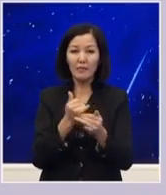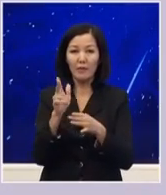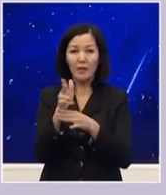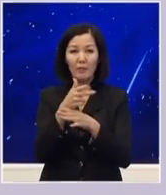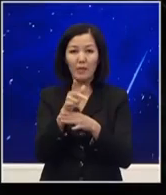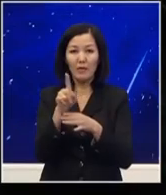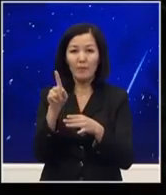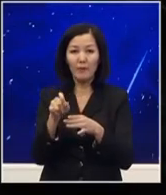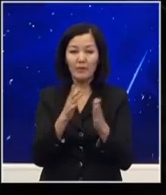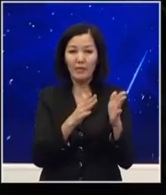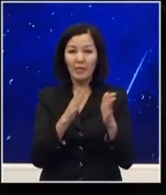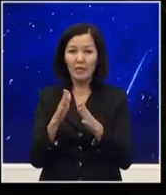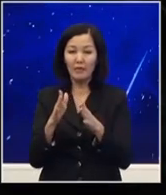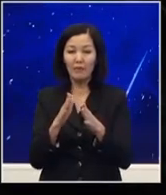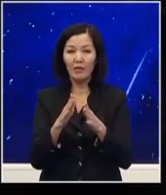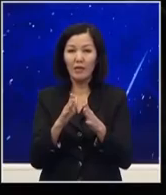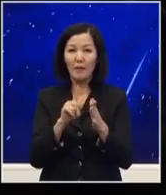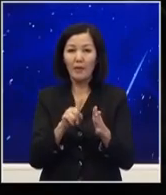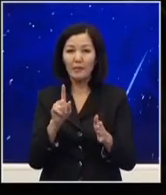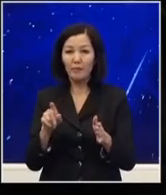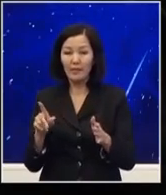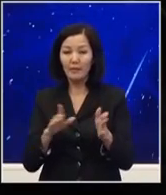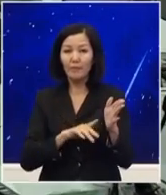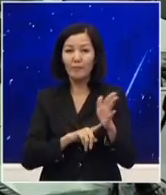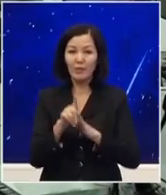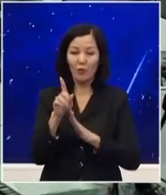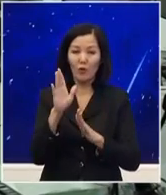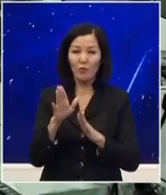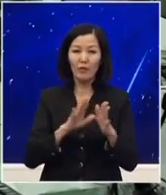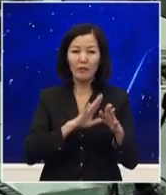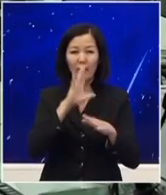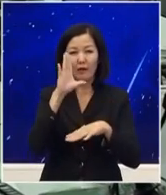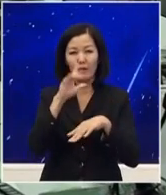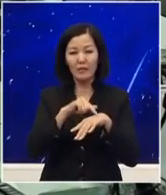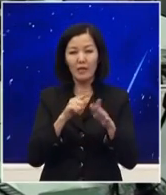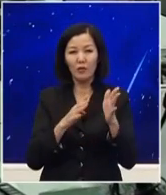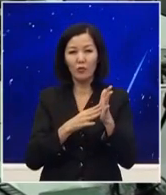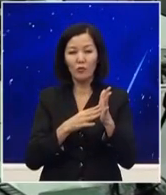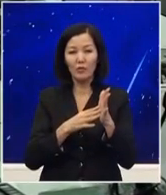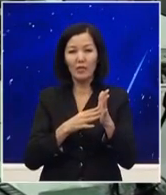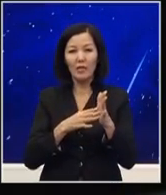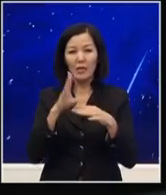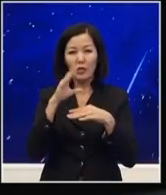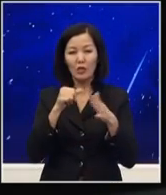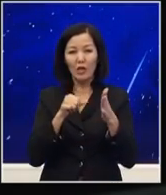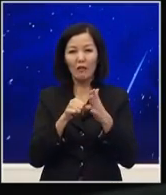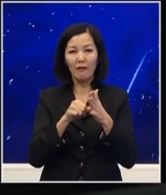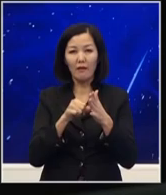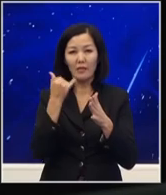түймесін рет-ретімен басасыз. Осылайша жұмыс күндері таңғы сағат 9-дан кешкі уақыт 6-ға дейін оператормен байланыс